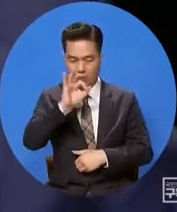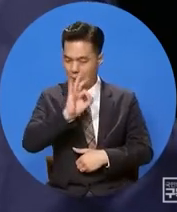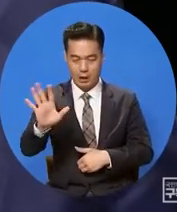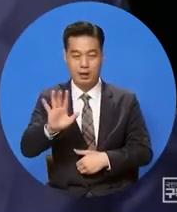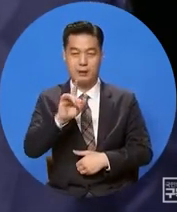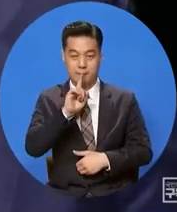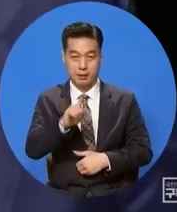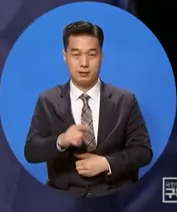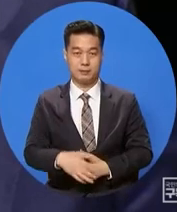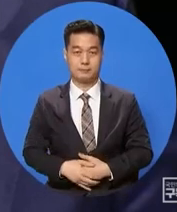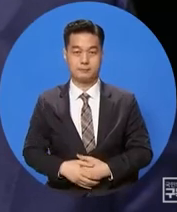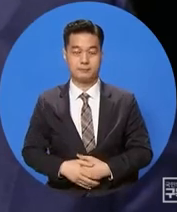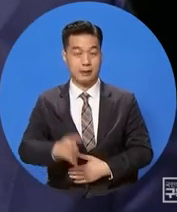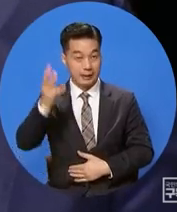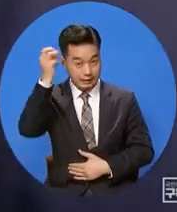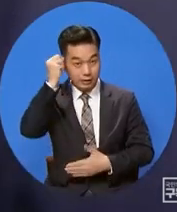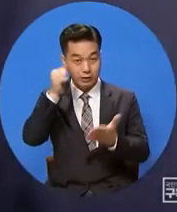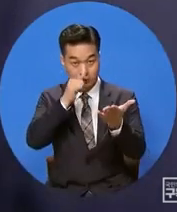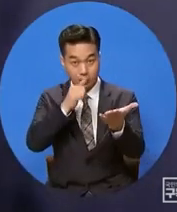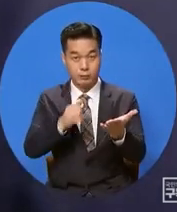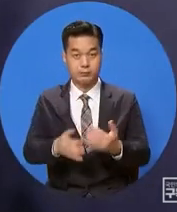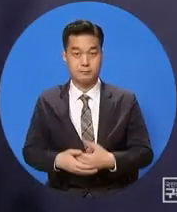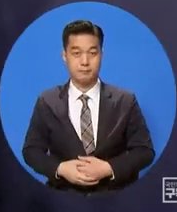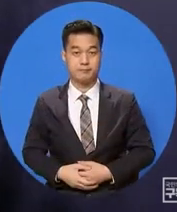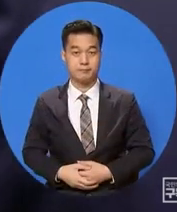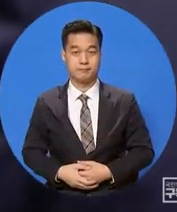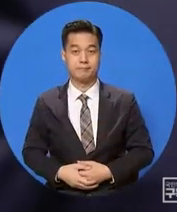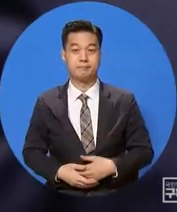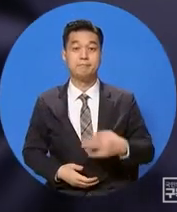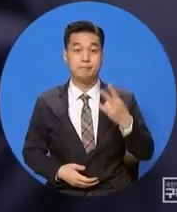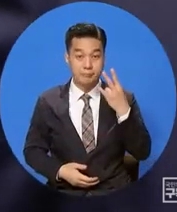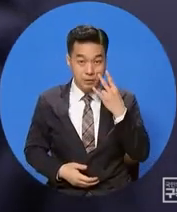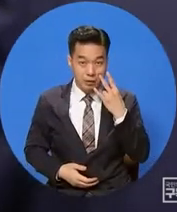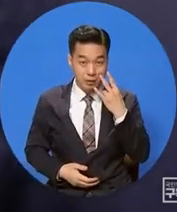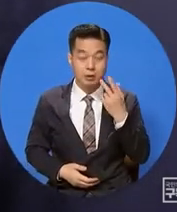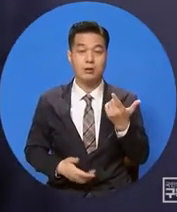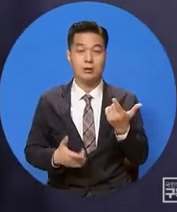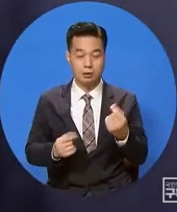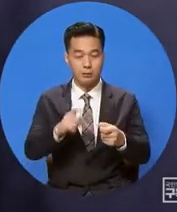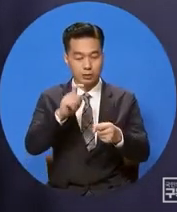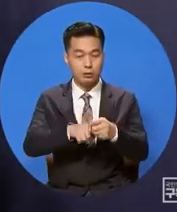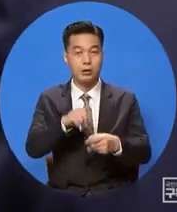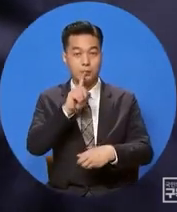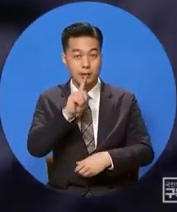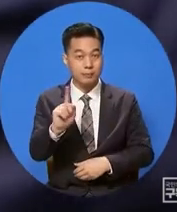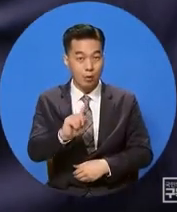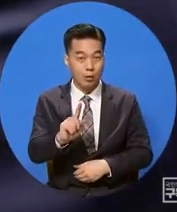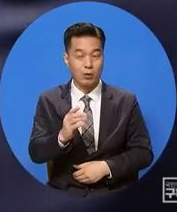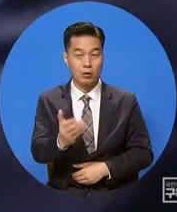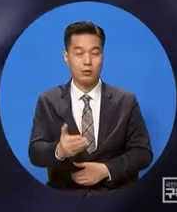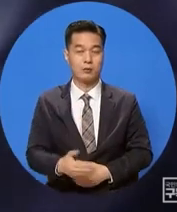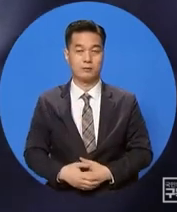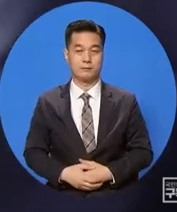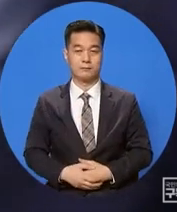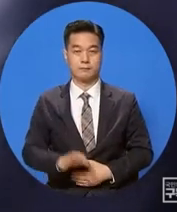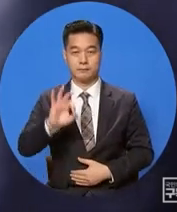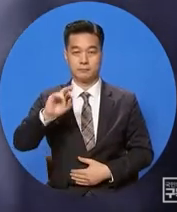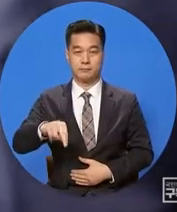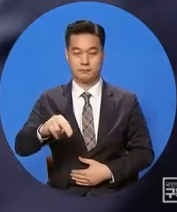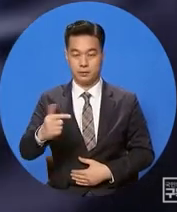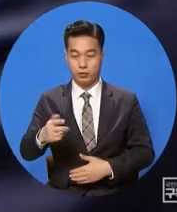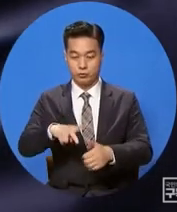쓴다. 그러셨거든요. 기억나십니까? 네. 그러니까 저도 그런 답을 할까? 그런 취지로 말씀하시는 게 네. 그게. 네.